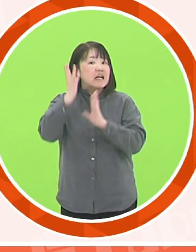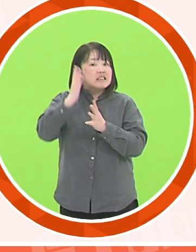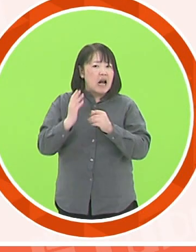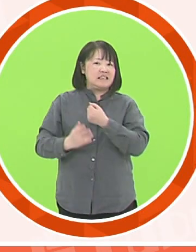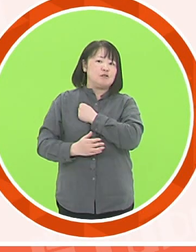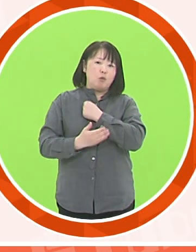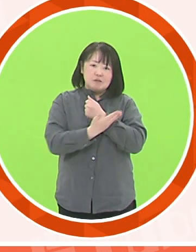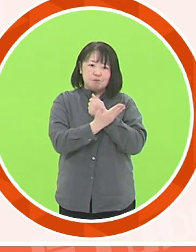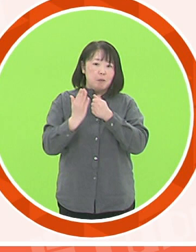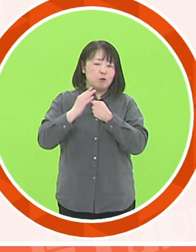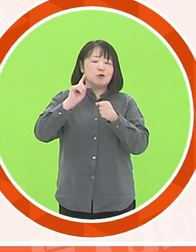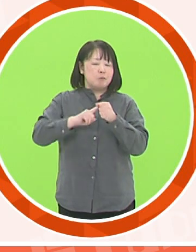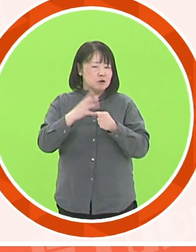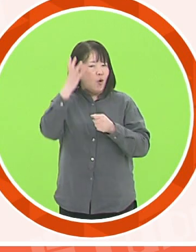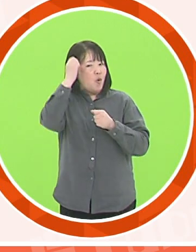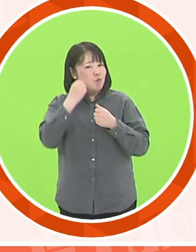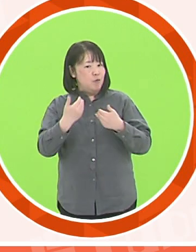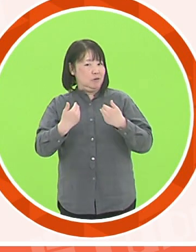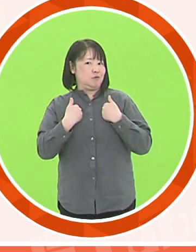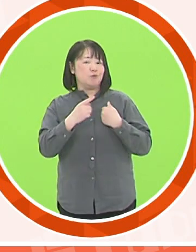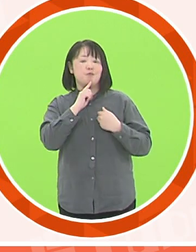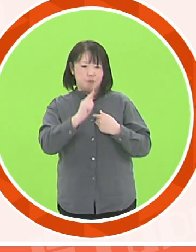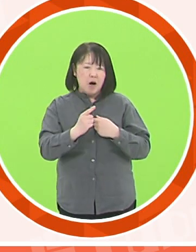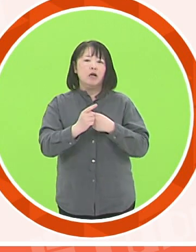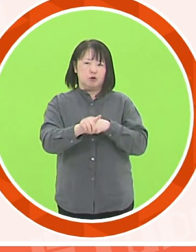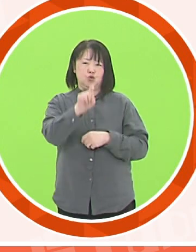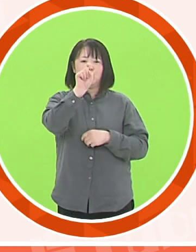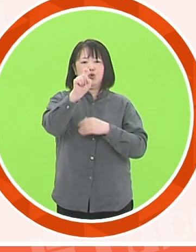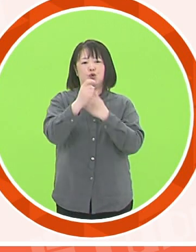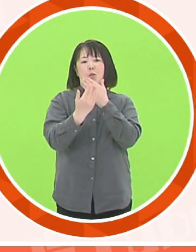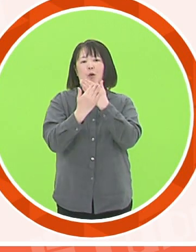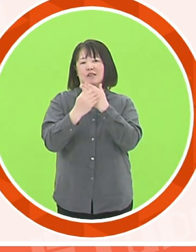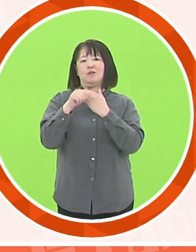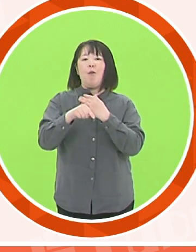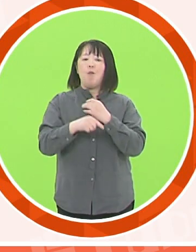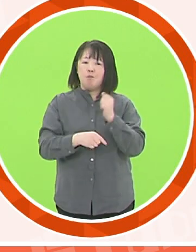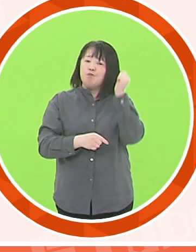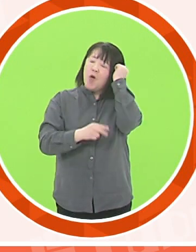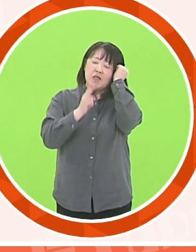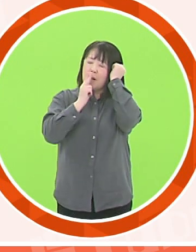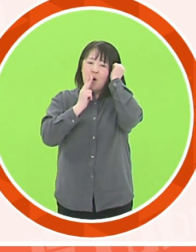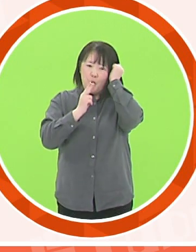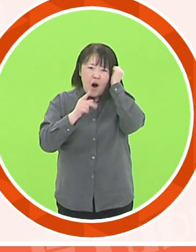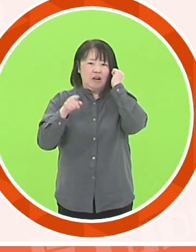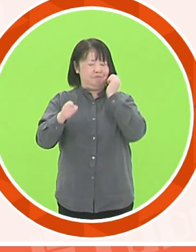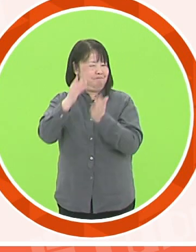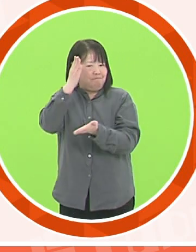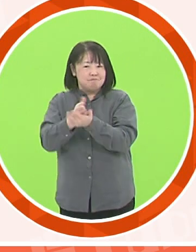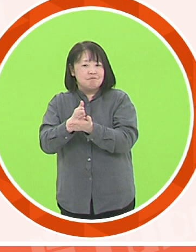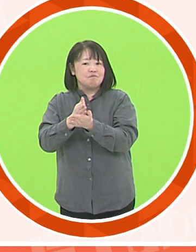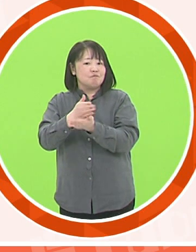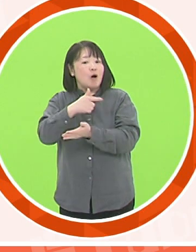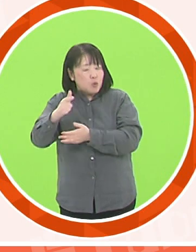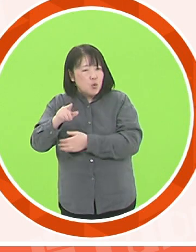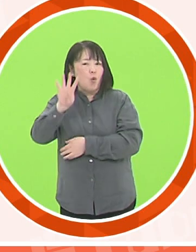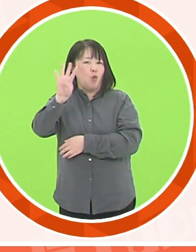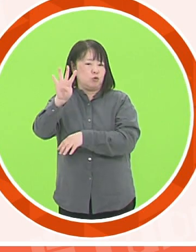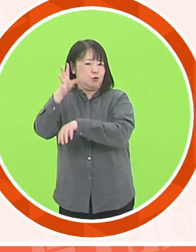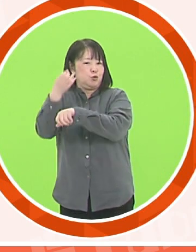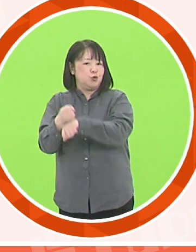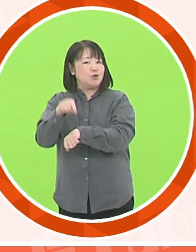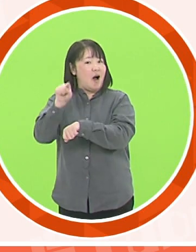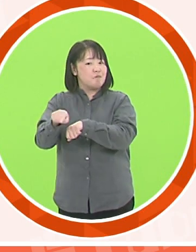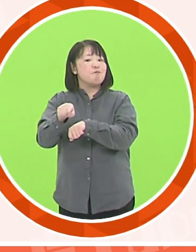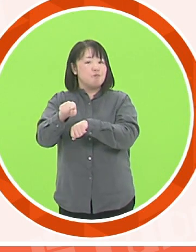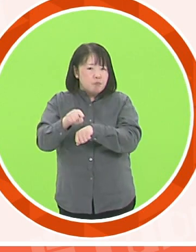を守るために覚えておきたいのが10のポイントです。寝タバコは絶対にしない、させないなどの4つの習慣に